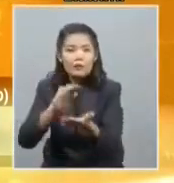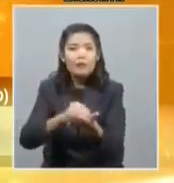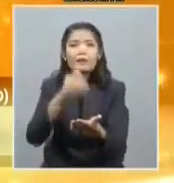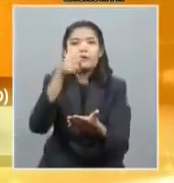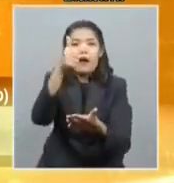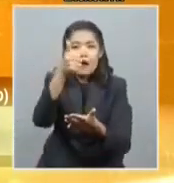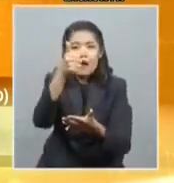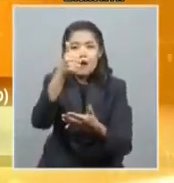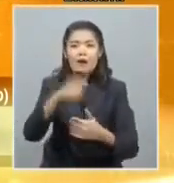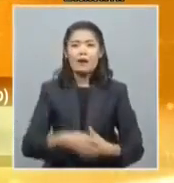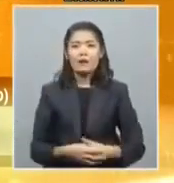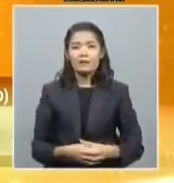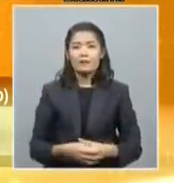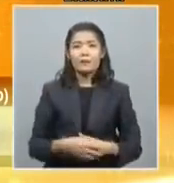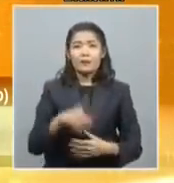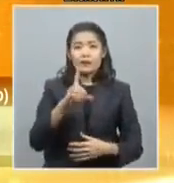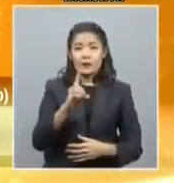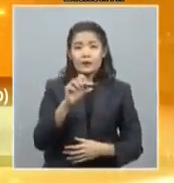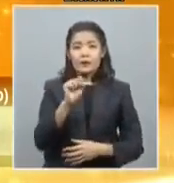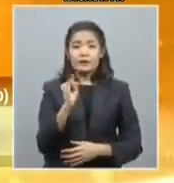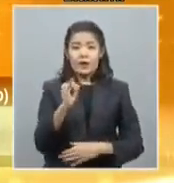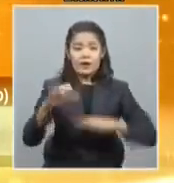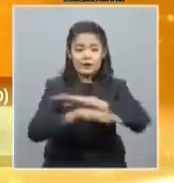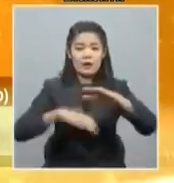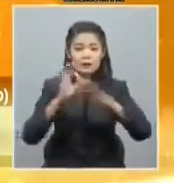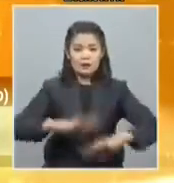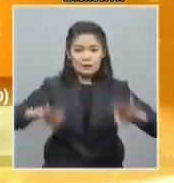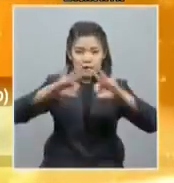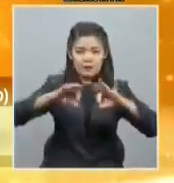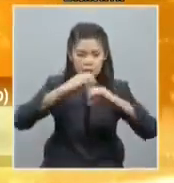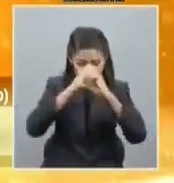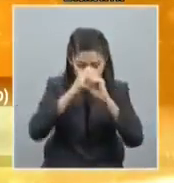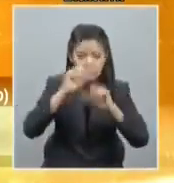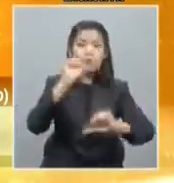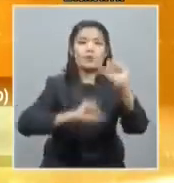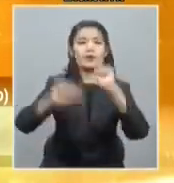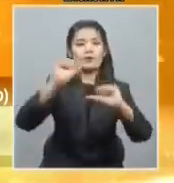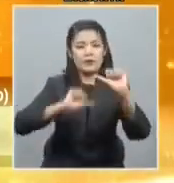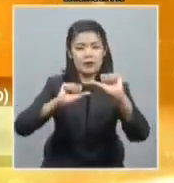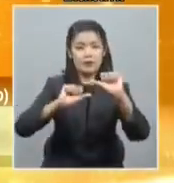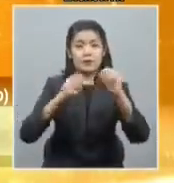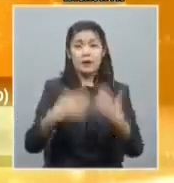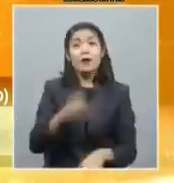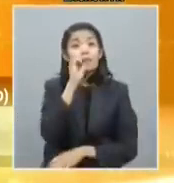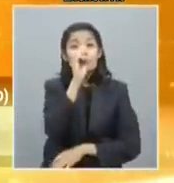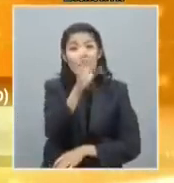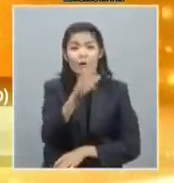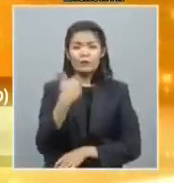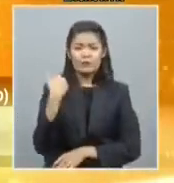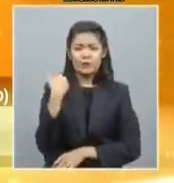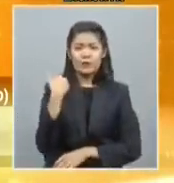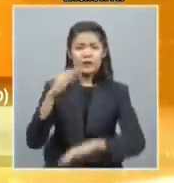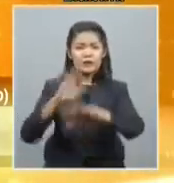งตัวเข้าไปฮะ DSI ยึดหลักฐานสำคัญคือนิติวิทยาศาสตร์และท่านทิ้งท้ายว่าจะมีการ